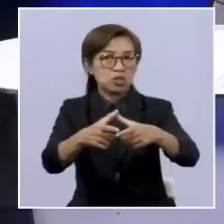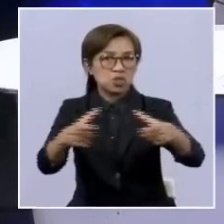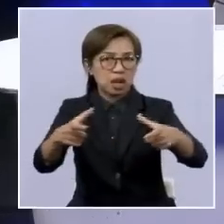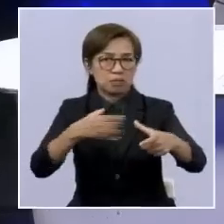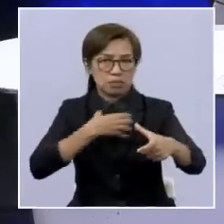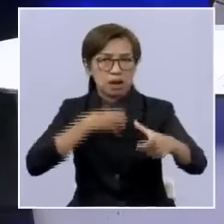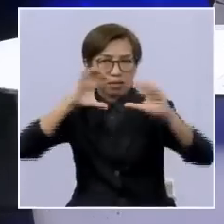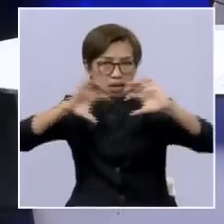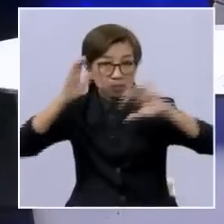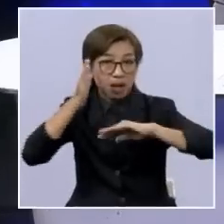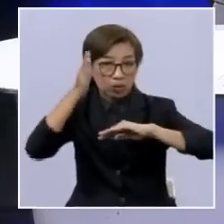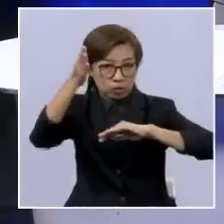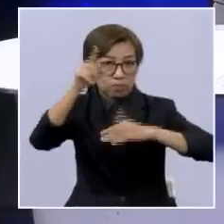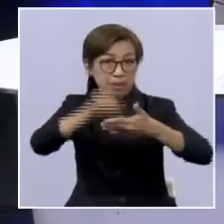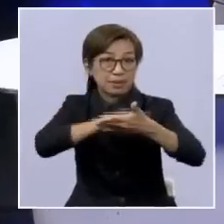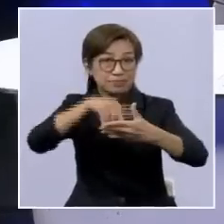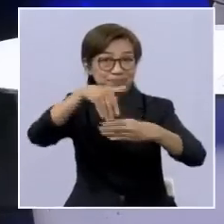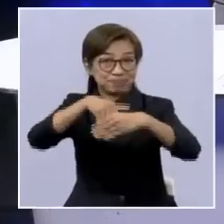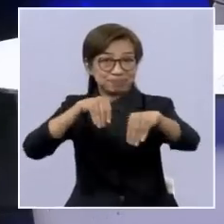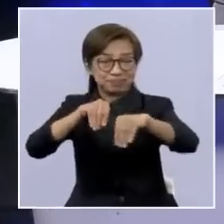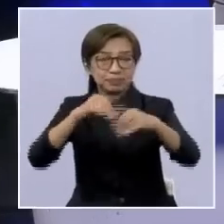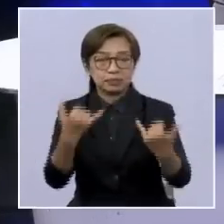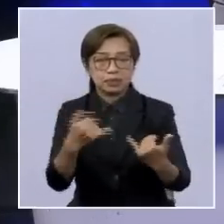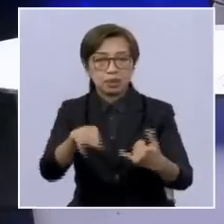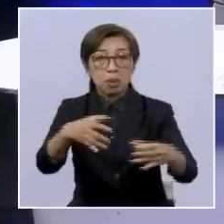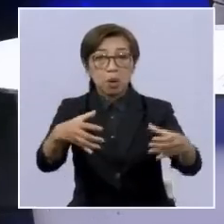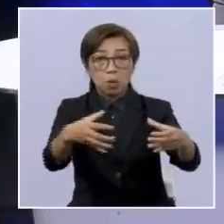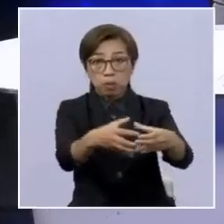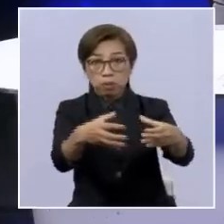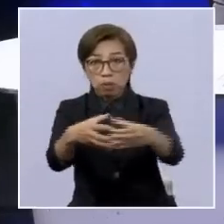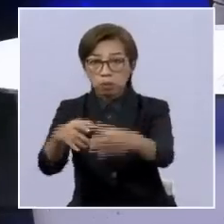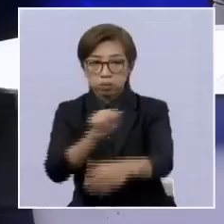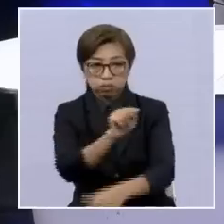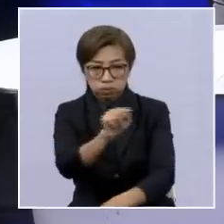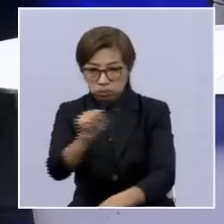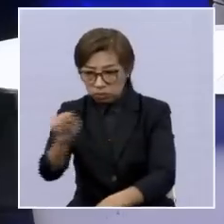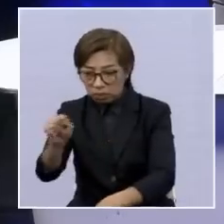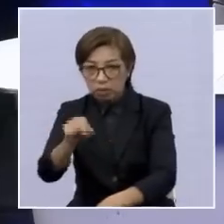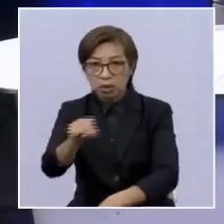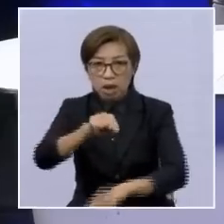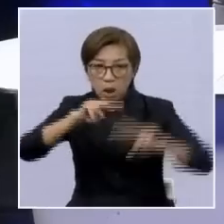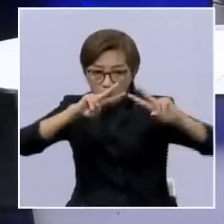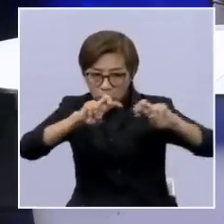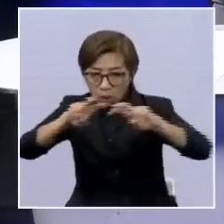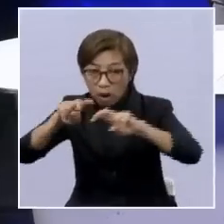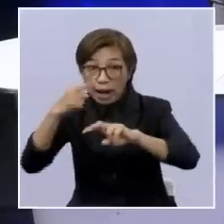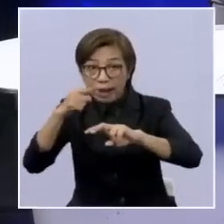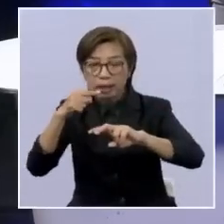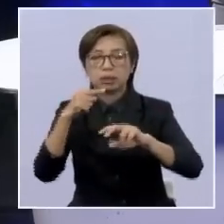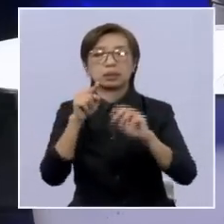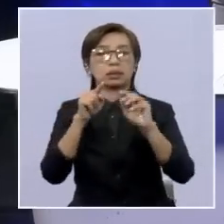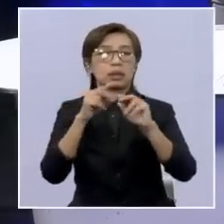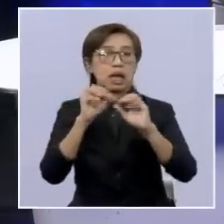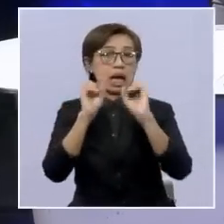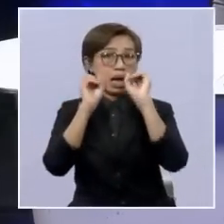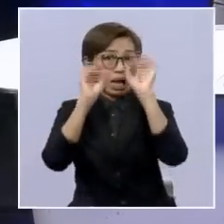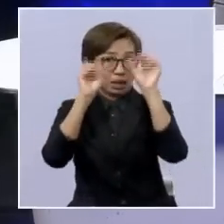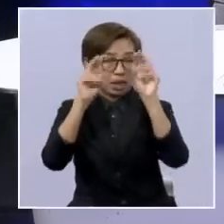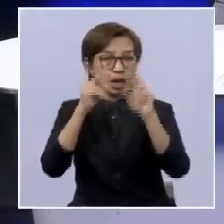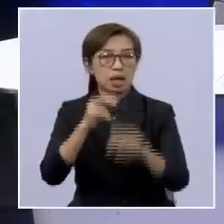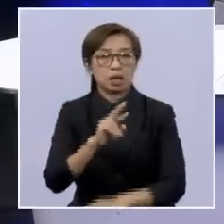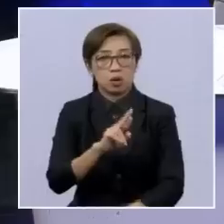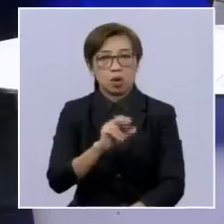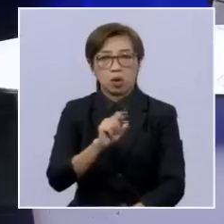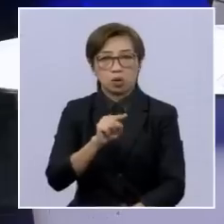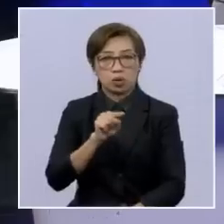ในศึกเลือกตั้งที่กำลังจะมาถึงนะครับโดยแต่ละพรรคเนี่ยท่านผู้ชมฮะก็จะเป็นการวิเคราะห์ของอาจารย์ท่านนี้รองศาสตราจารย์ดร.